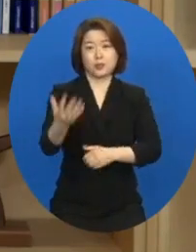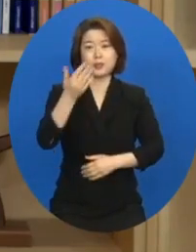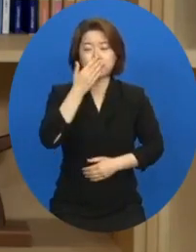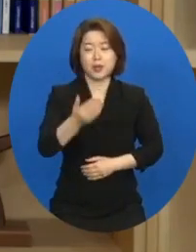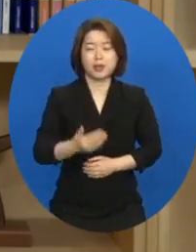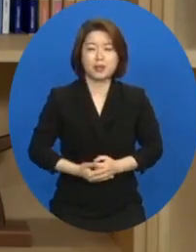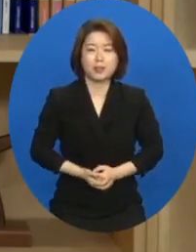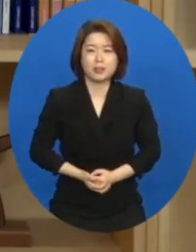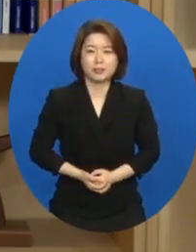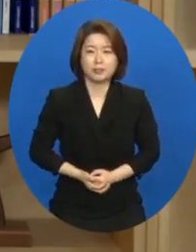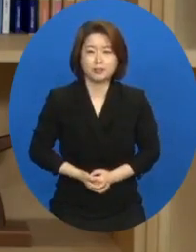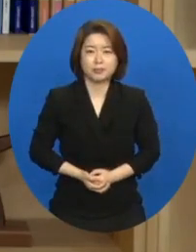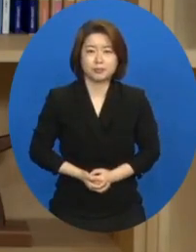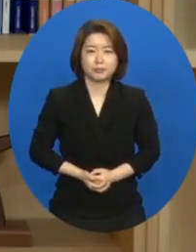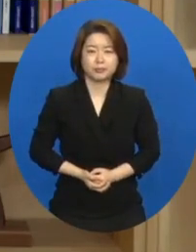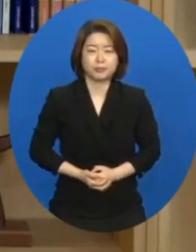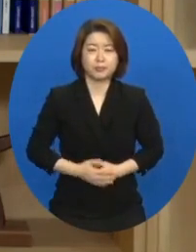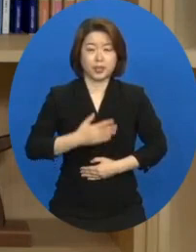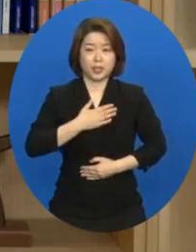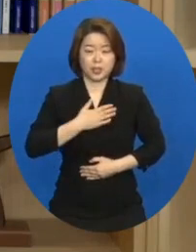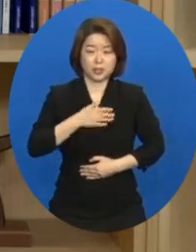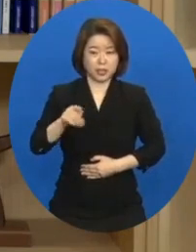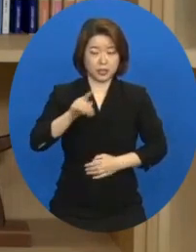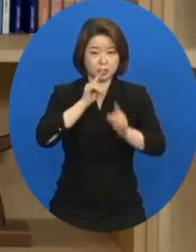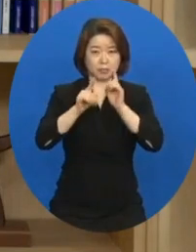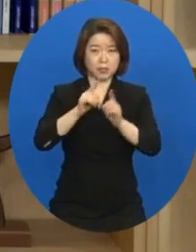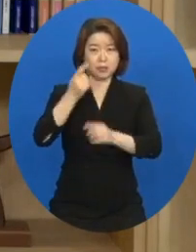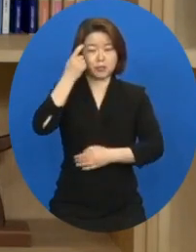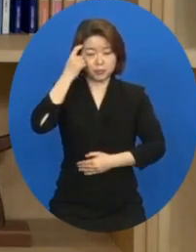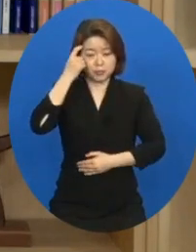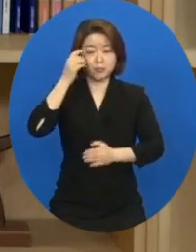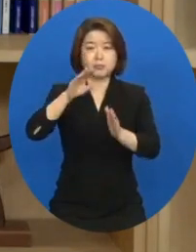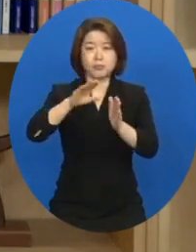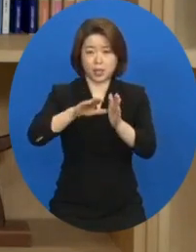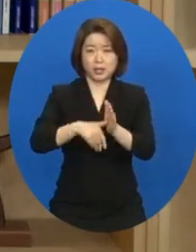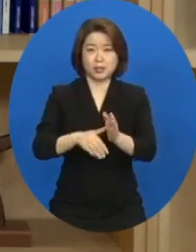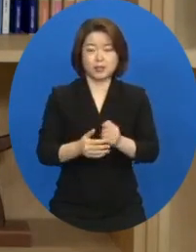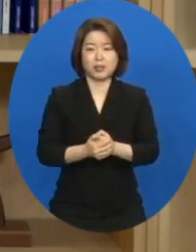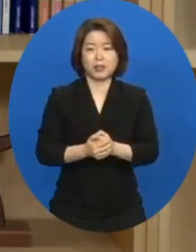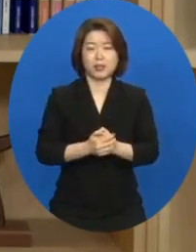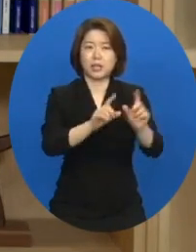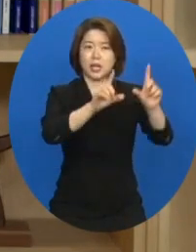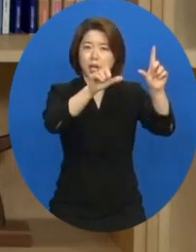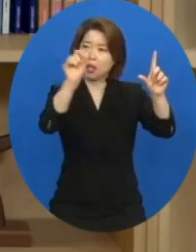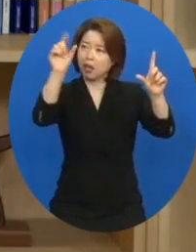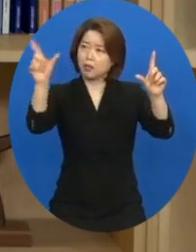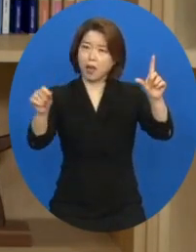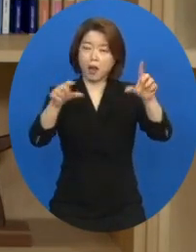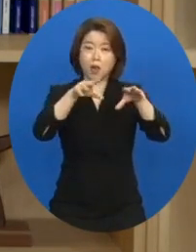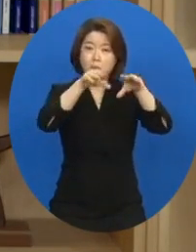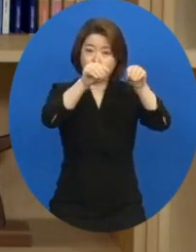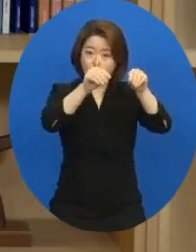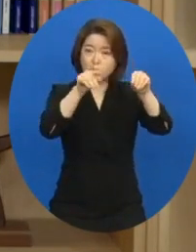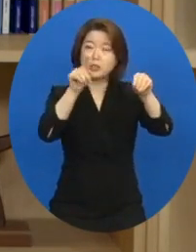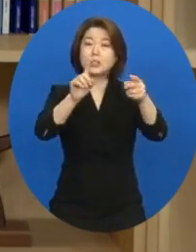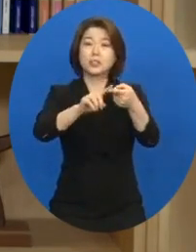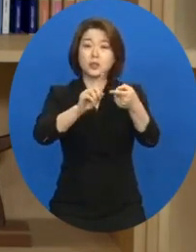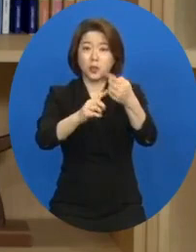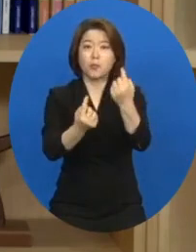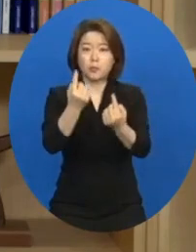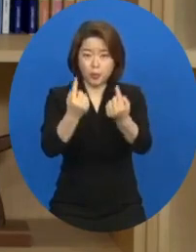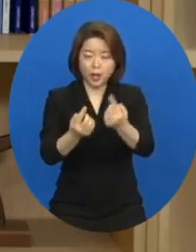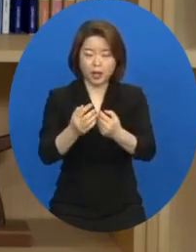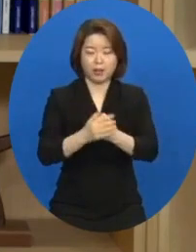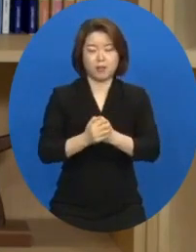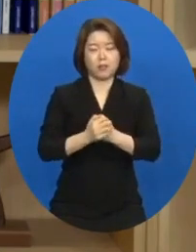것입니다 저는 이 말씀을 묵상하면서 해와 달이 멈추어진 것보다 해를